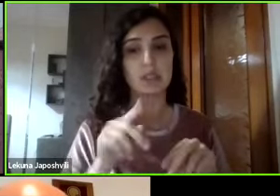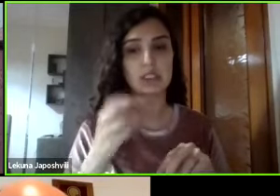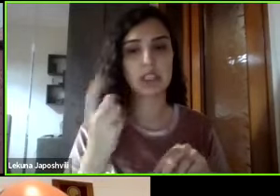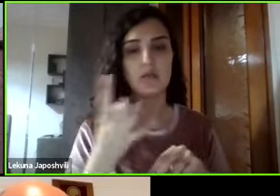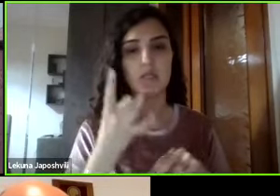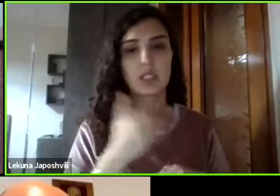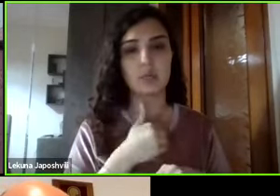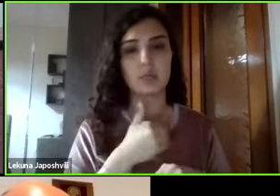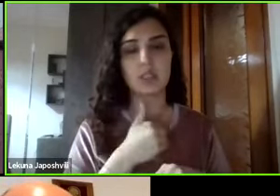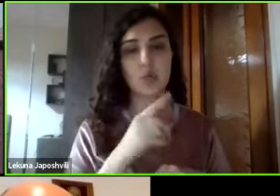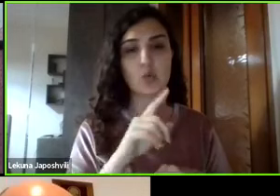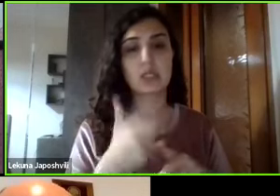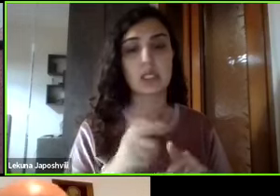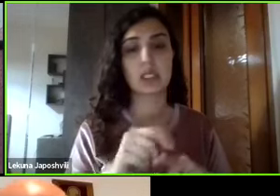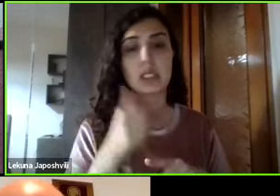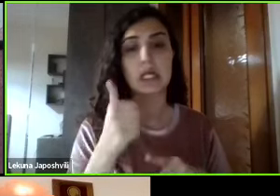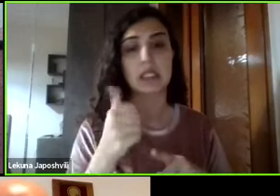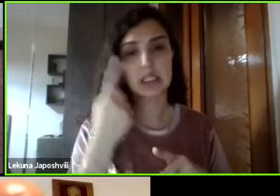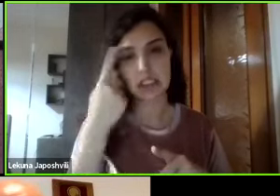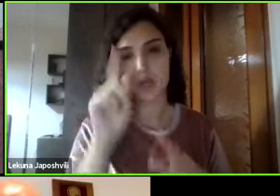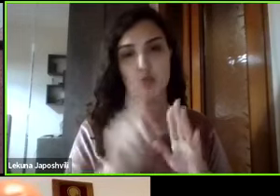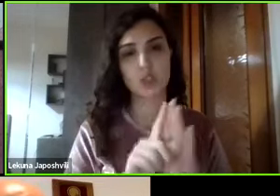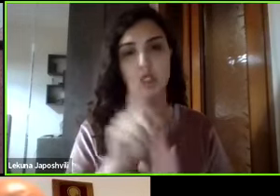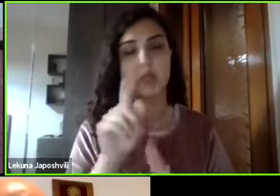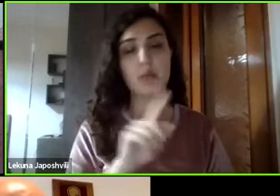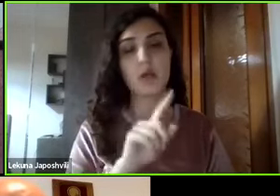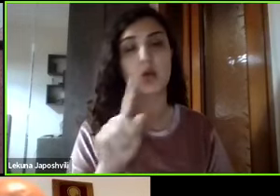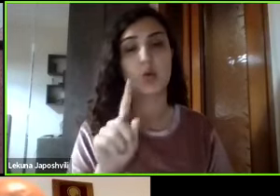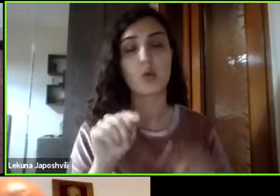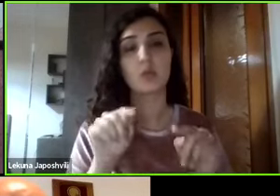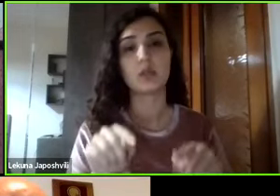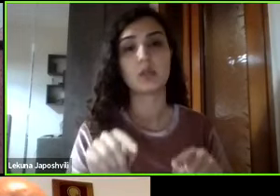რომ ძალიან კარგი წარმოწყება რომ იცით